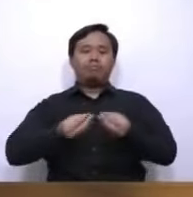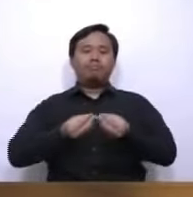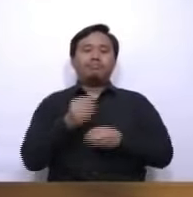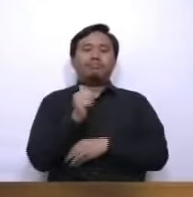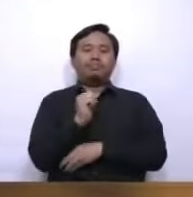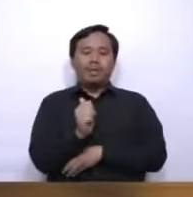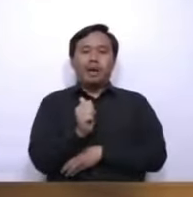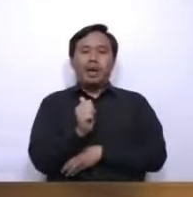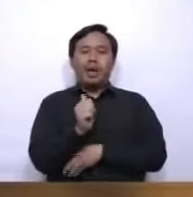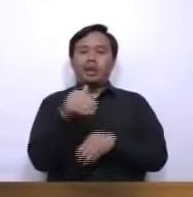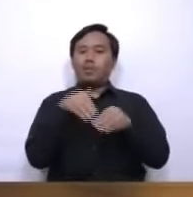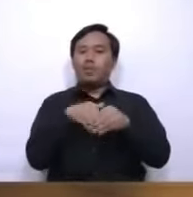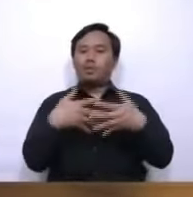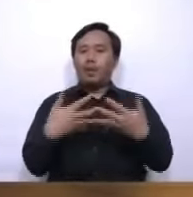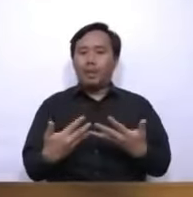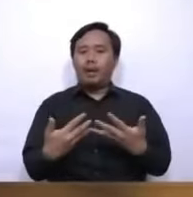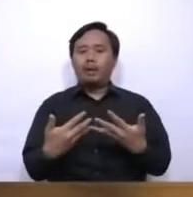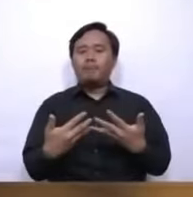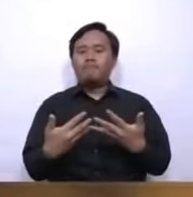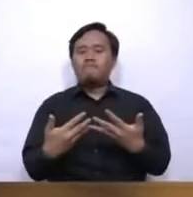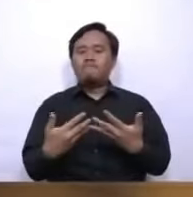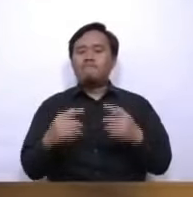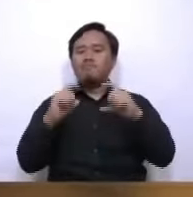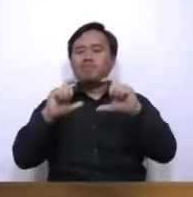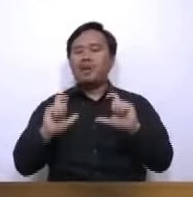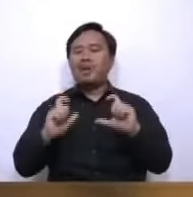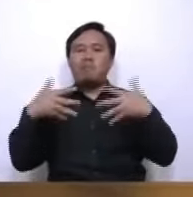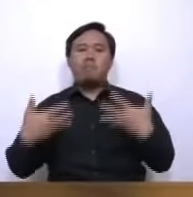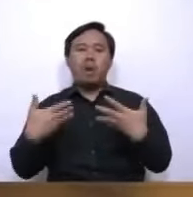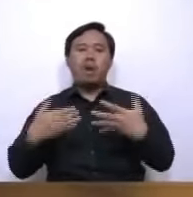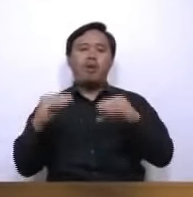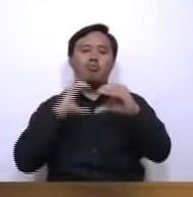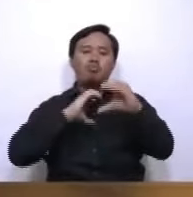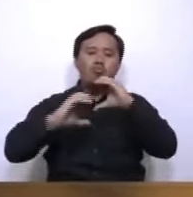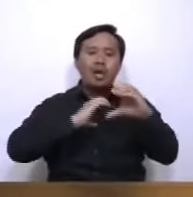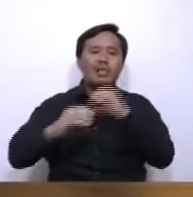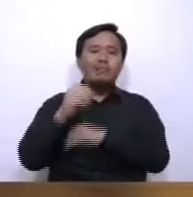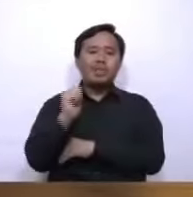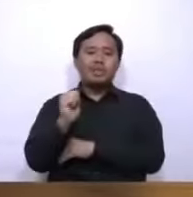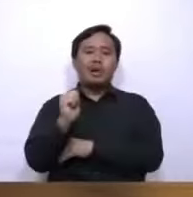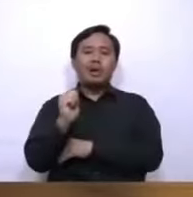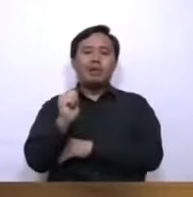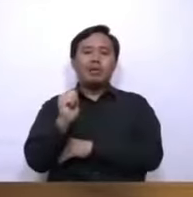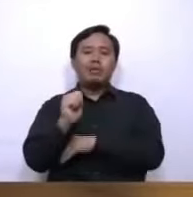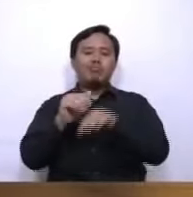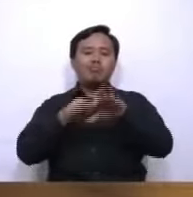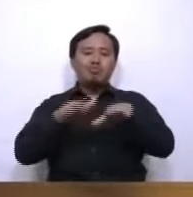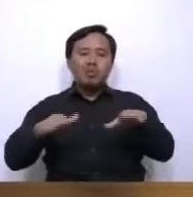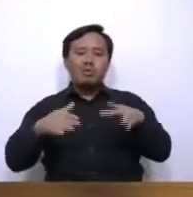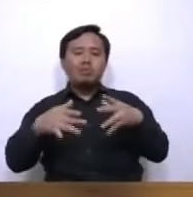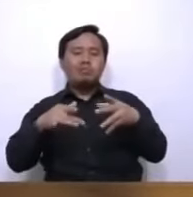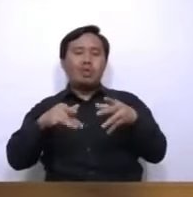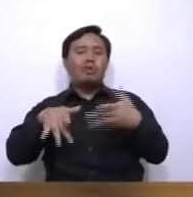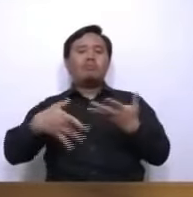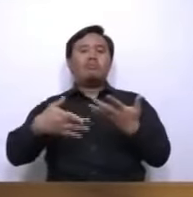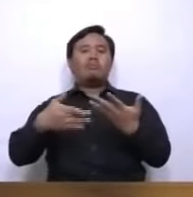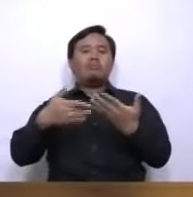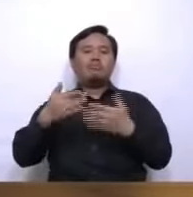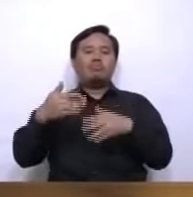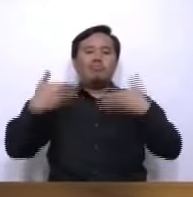keseluruhannya, termasuk bagaimana dia bisa berkomunikasi dengan sesama makhluk Allah